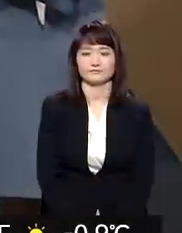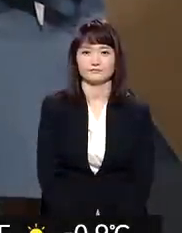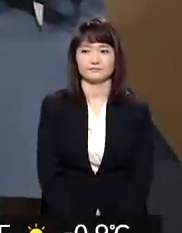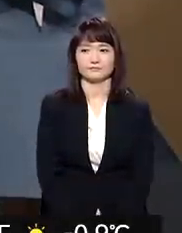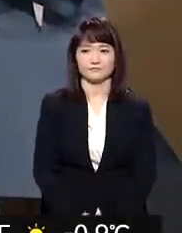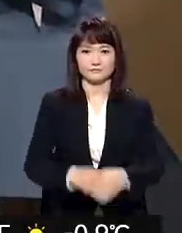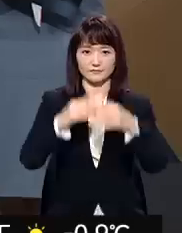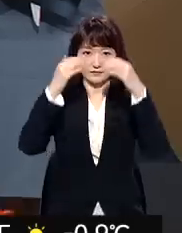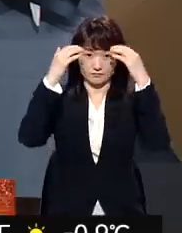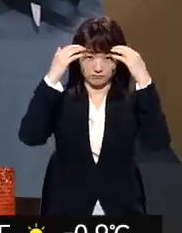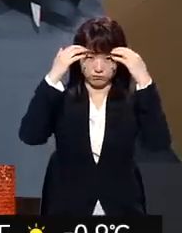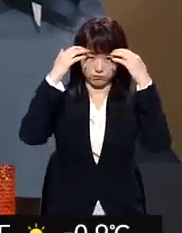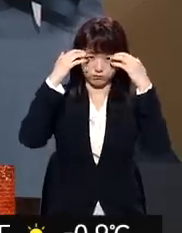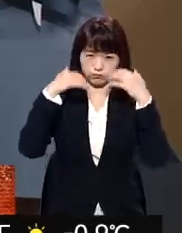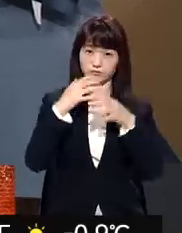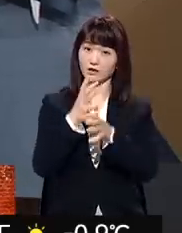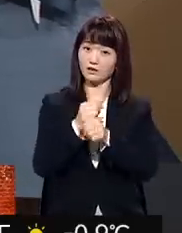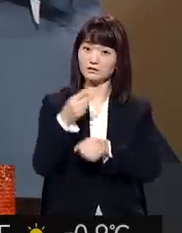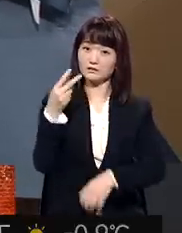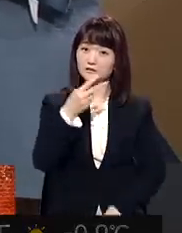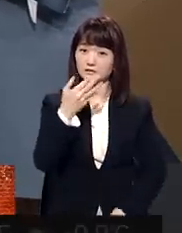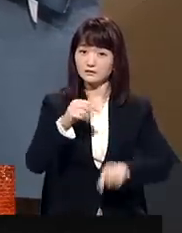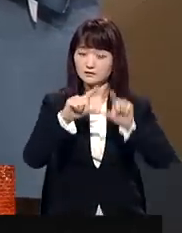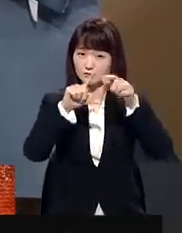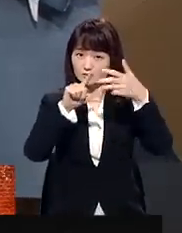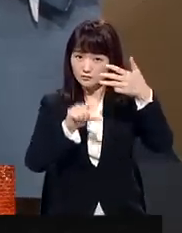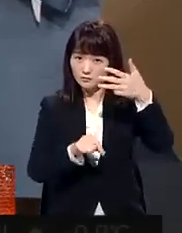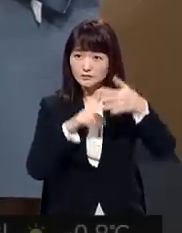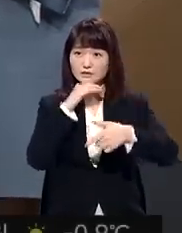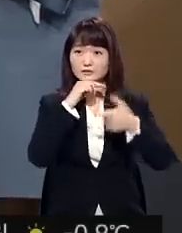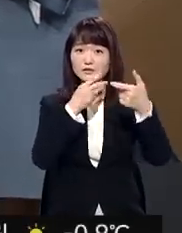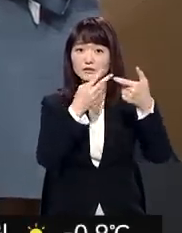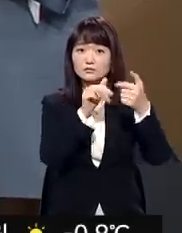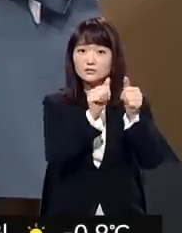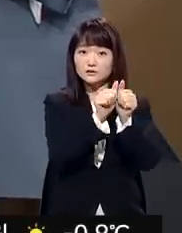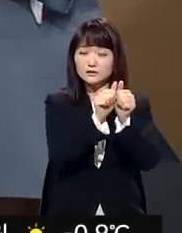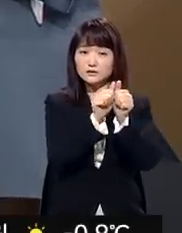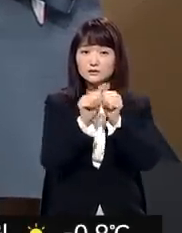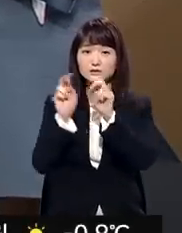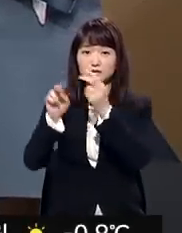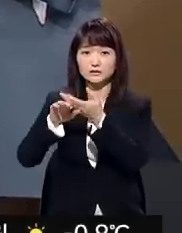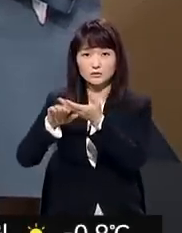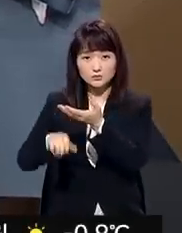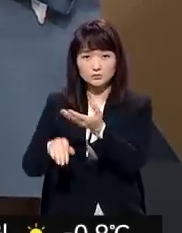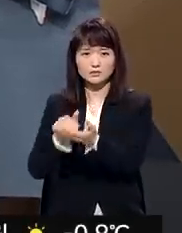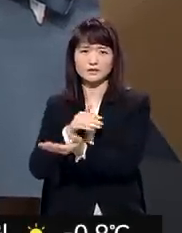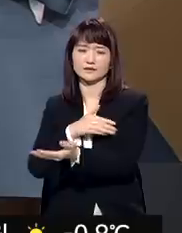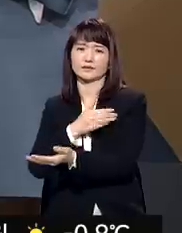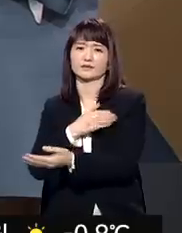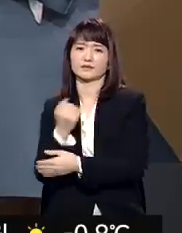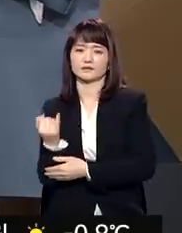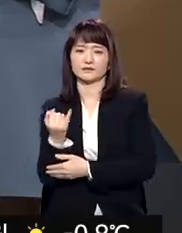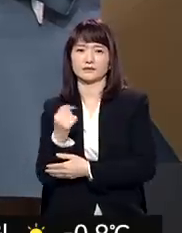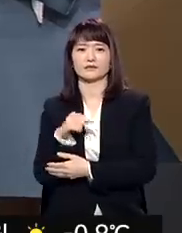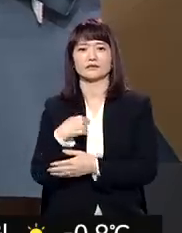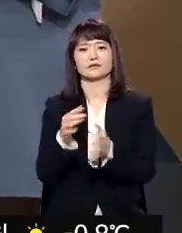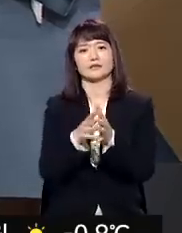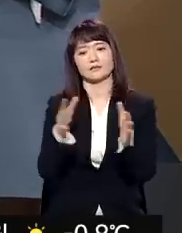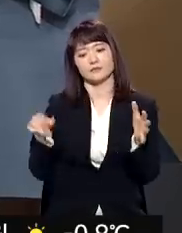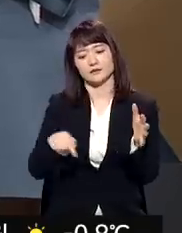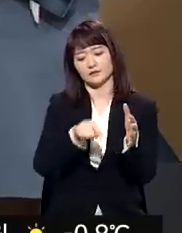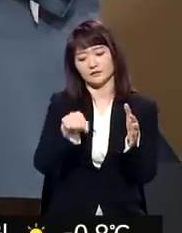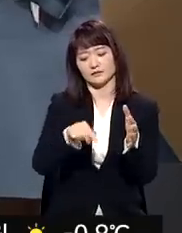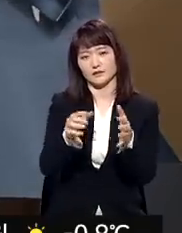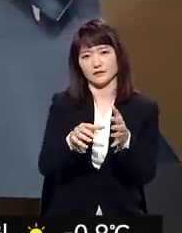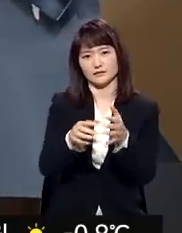무더위가 기승이던 2019년 8월 60대 남성은 직장 후배의 내연녀와 자신의 아파트에서 함께 시간을